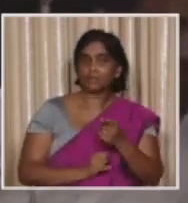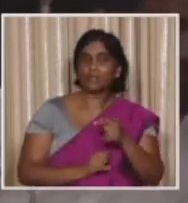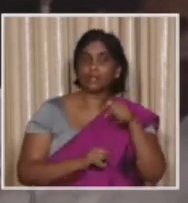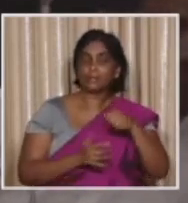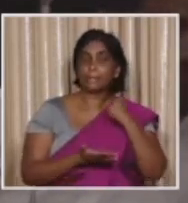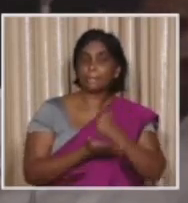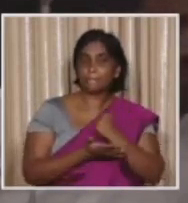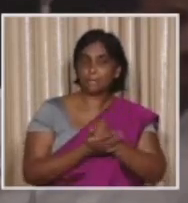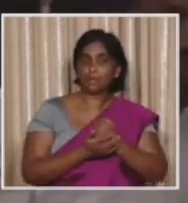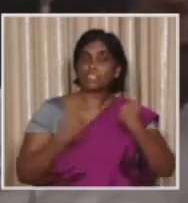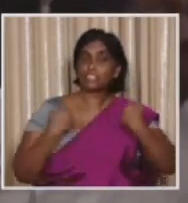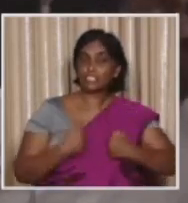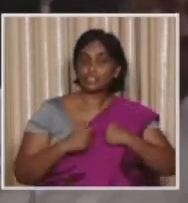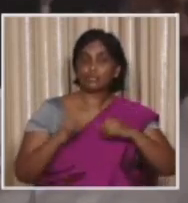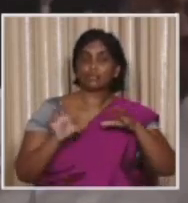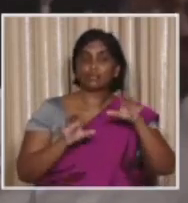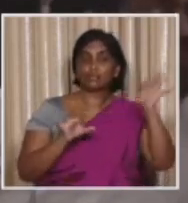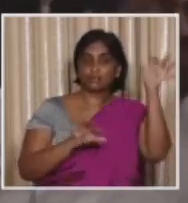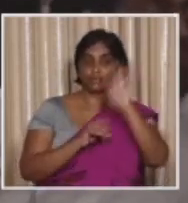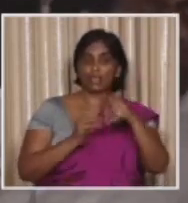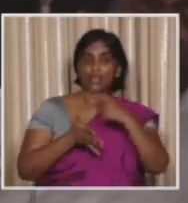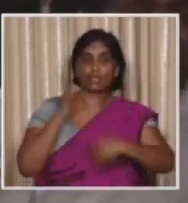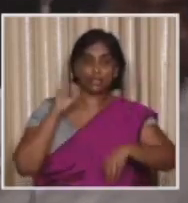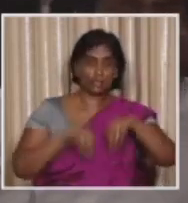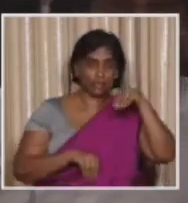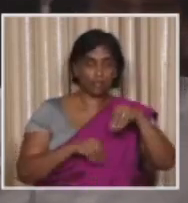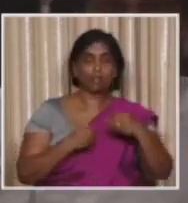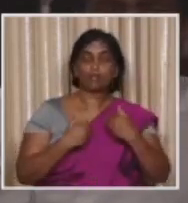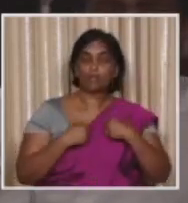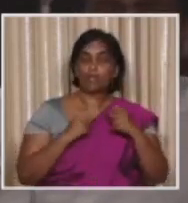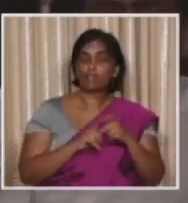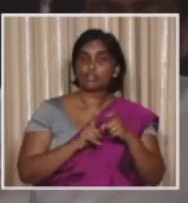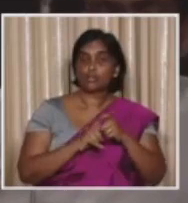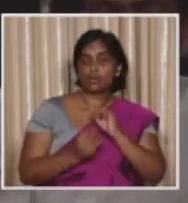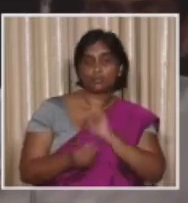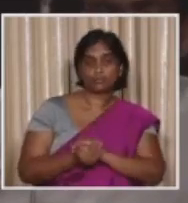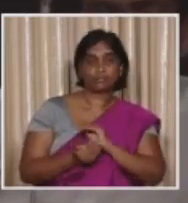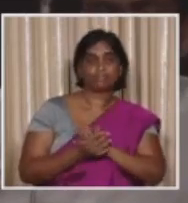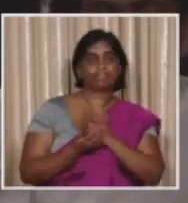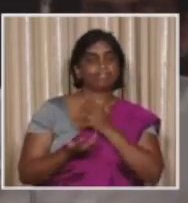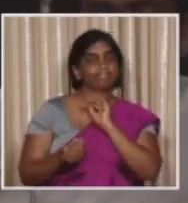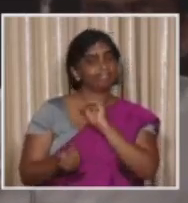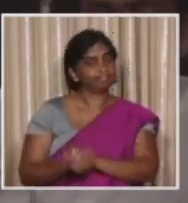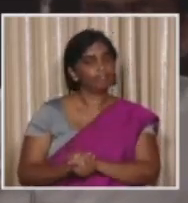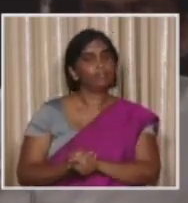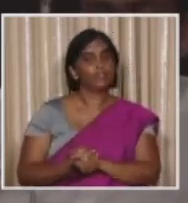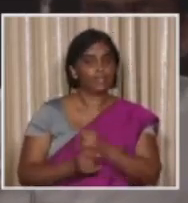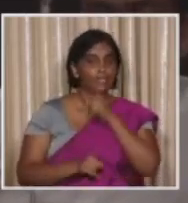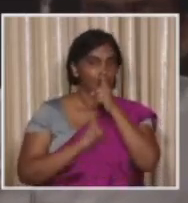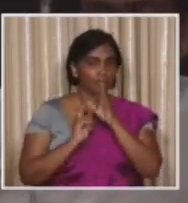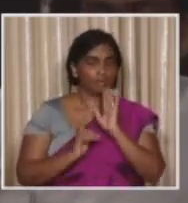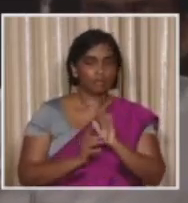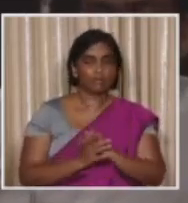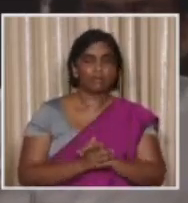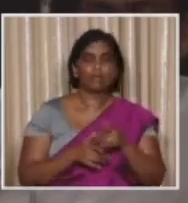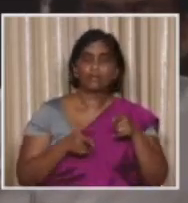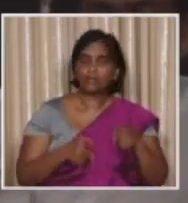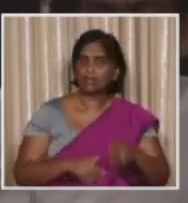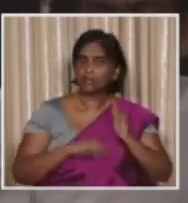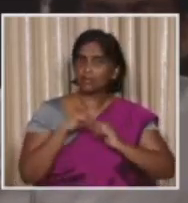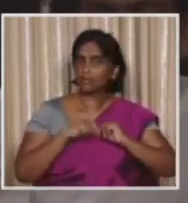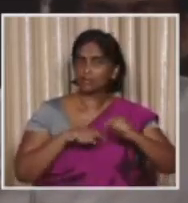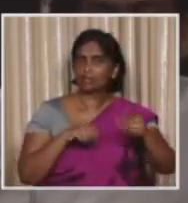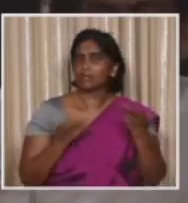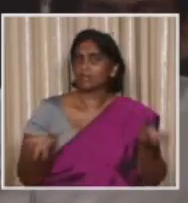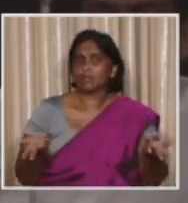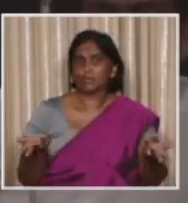බැංකුව මහා බැංකුව අධිපතිවරු පත් කරලා දේශපාලන වශයෙන් අපි මේ ඩොලර එක තියාගෙන හිටියා හිර කරගෙන හිටියා එහෙමනේ කිව්වේ. එතන මේ ක්‍රියාවලිය ඇතුලේ